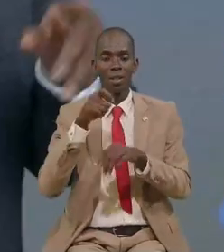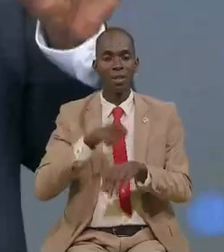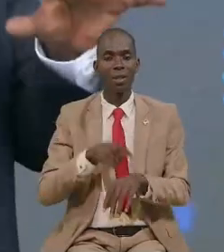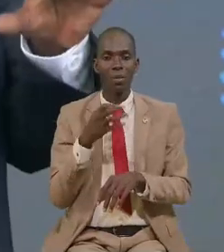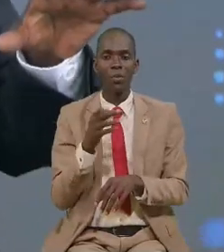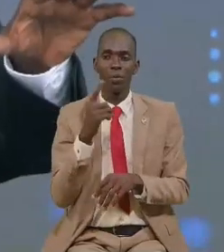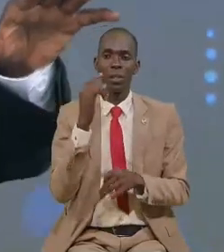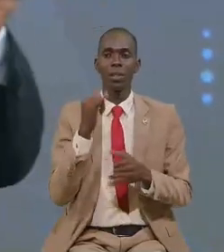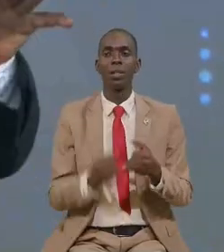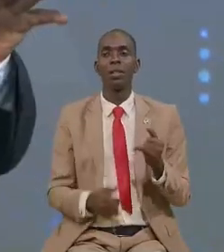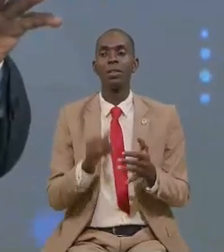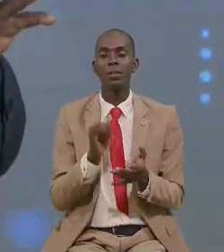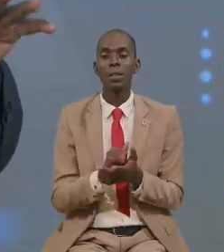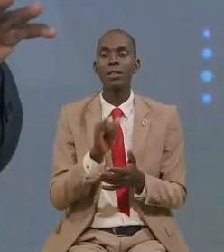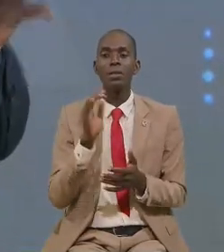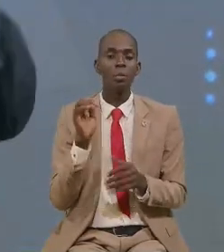fin.